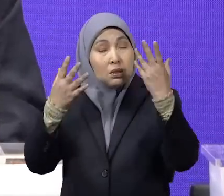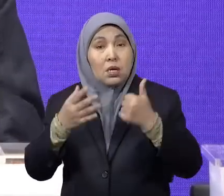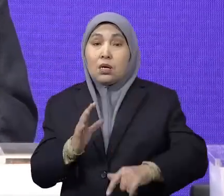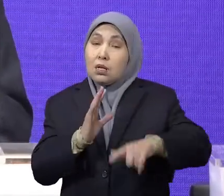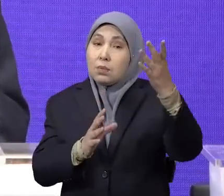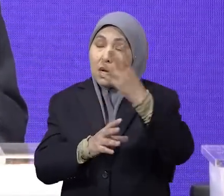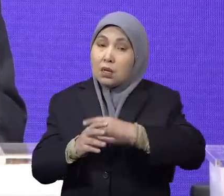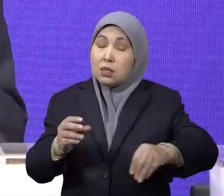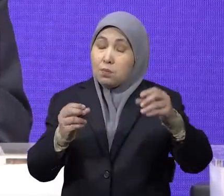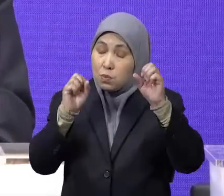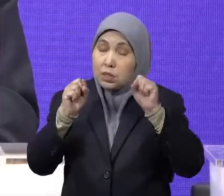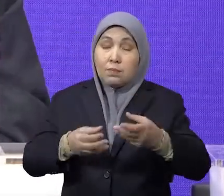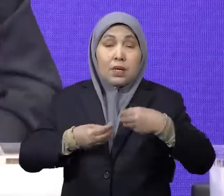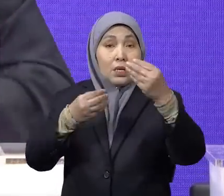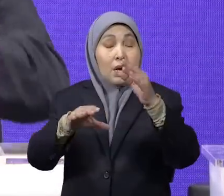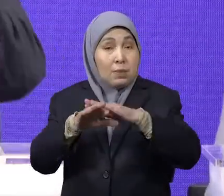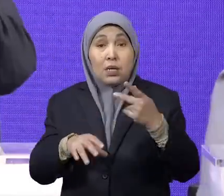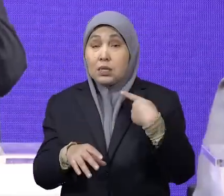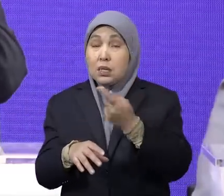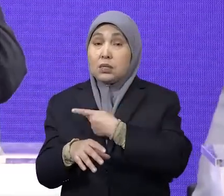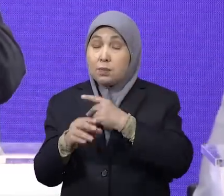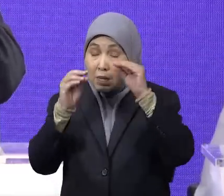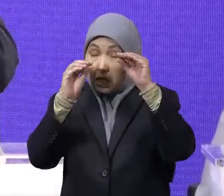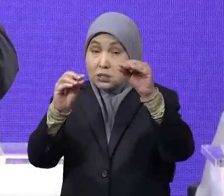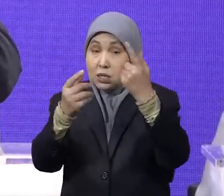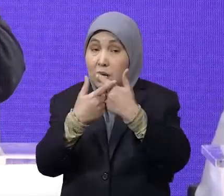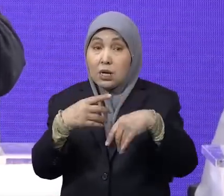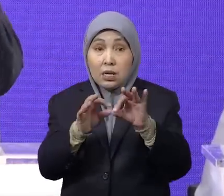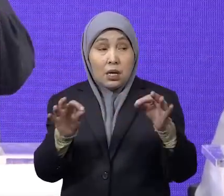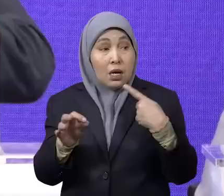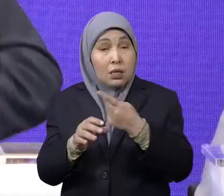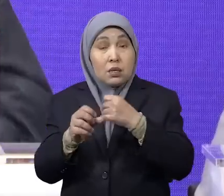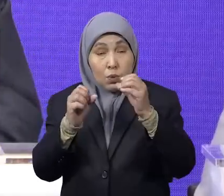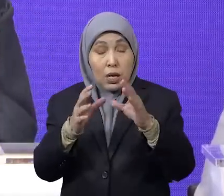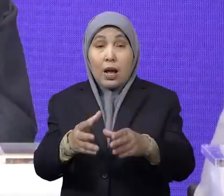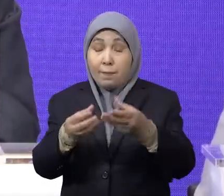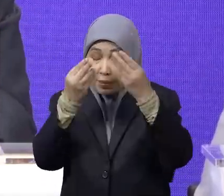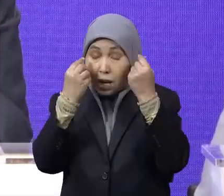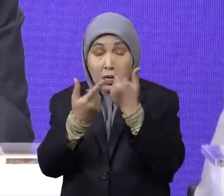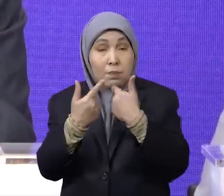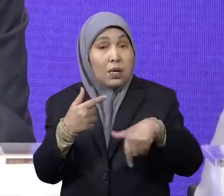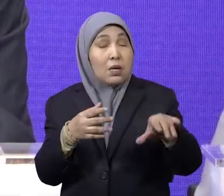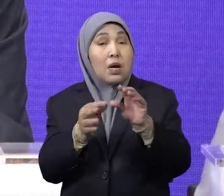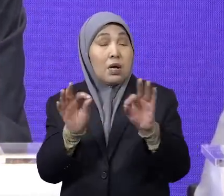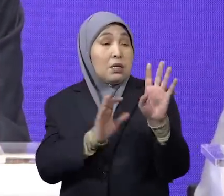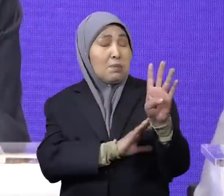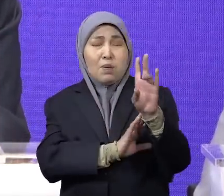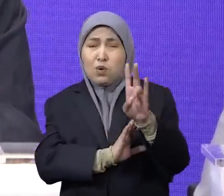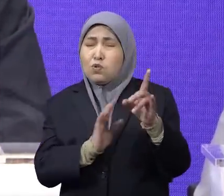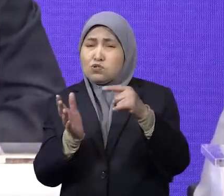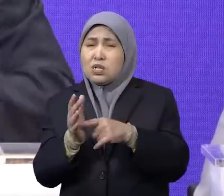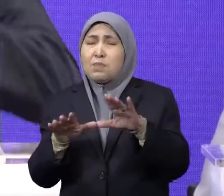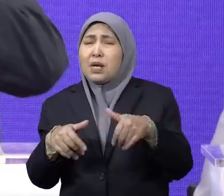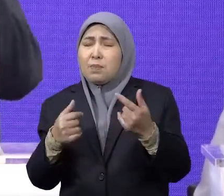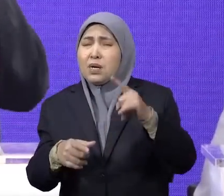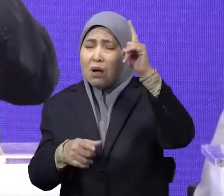dan kebaikan yang Allah Ta'ala boleh berikan kepada kita. Pengajaran daripada ayat yang kita boleh ambil daripada ayat yang ke-47 ini,